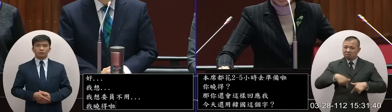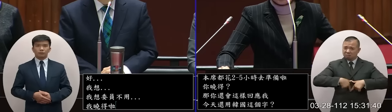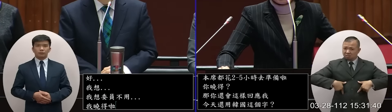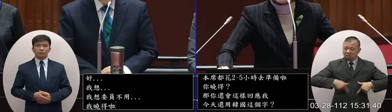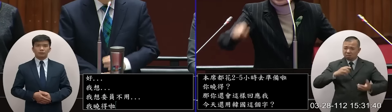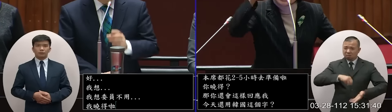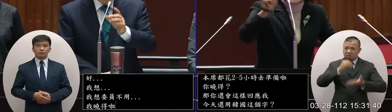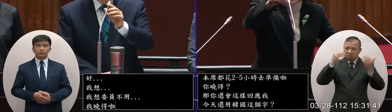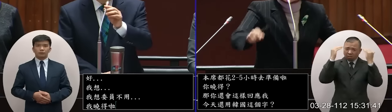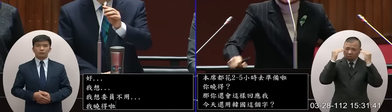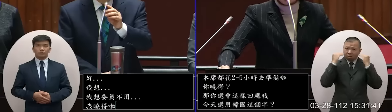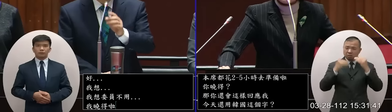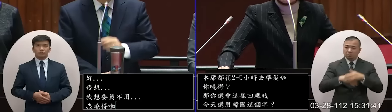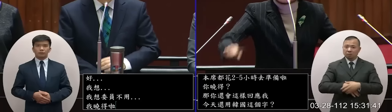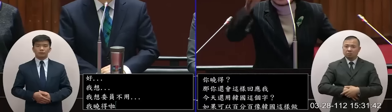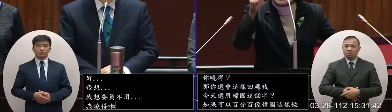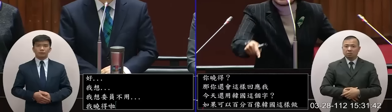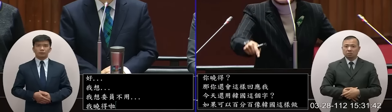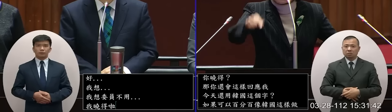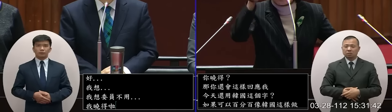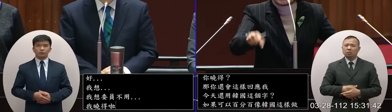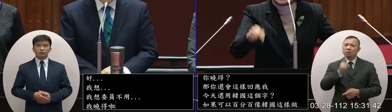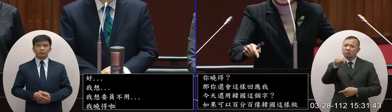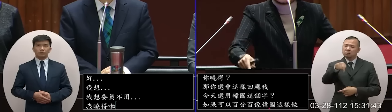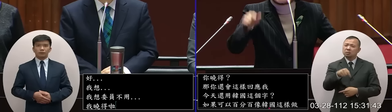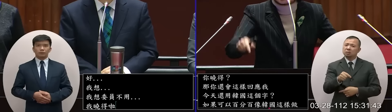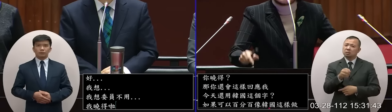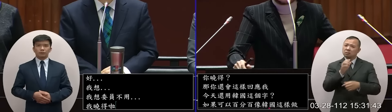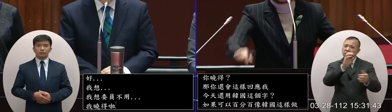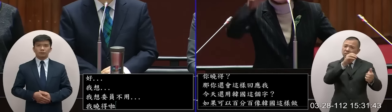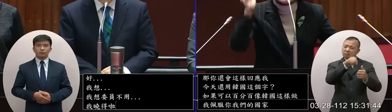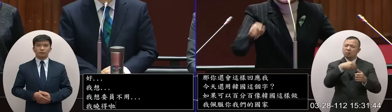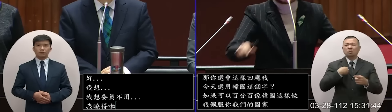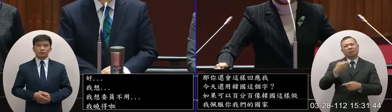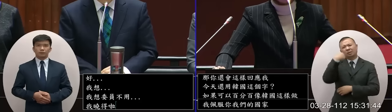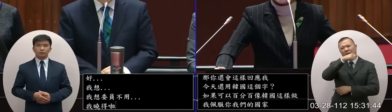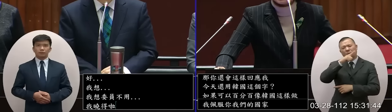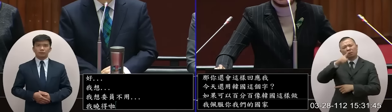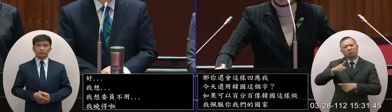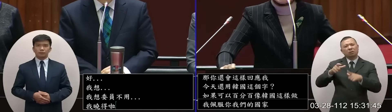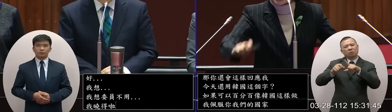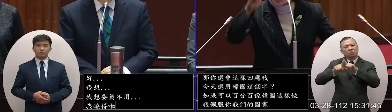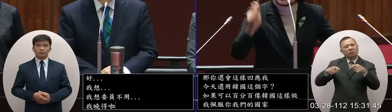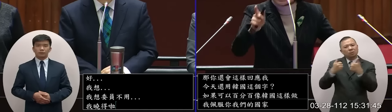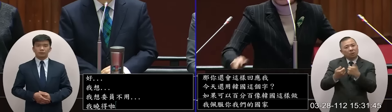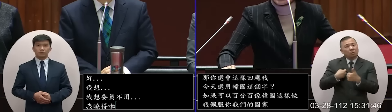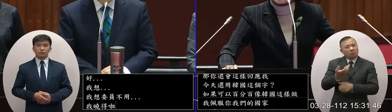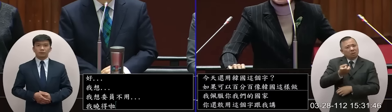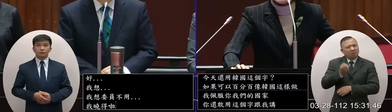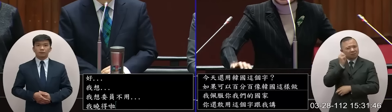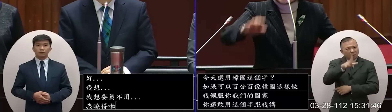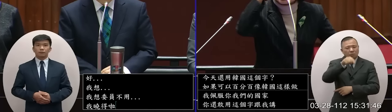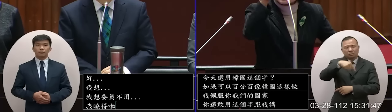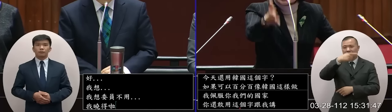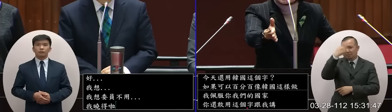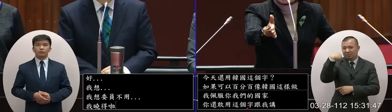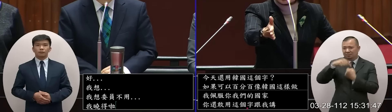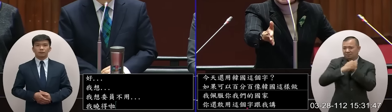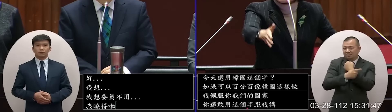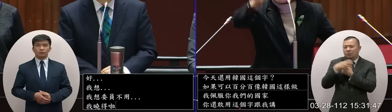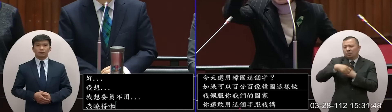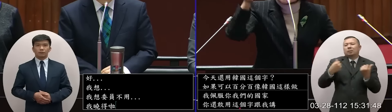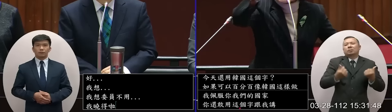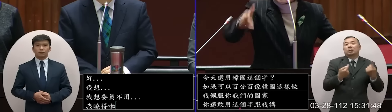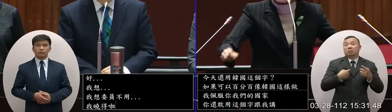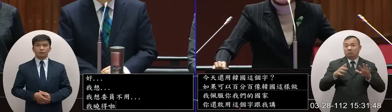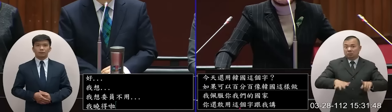讲？今天你还听公评会？我已经跟你讲，我们台湾的公评会是类司法机关，而且我也跟你讲，今天的多层之